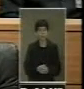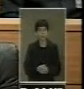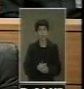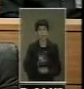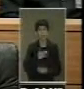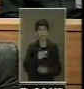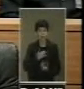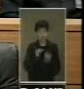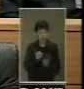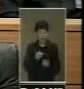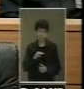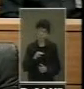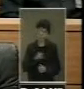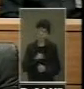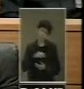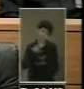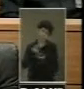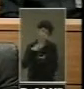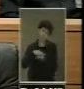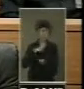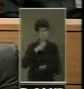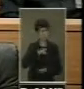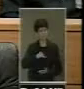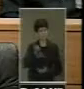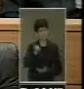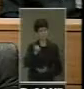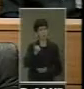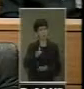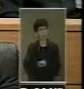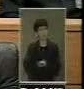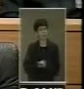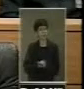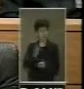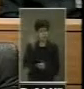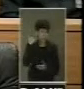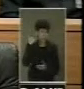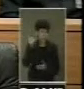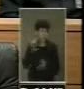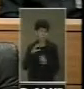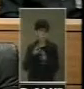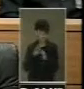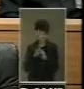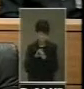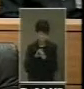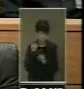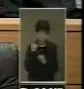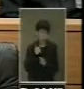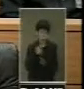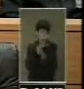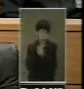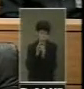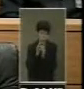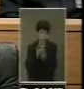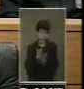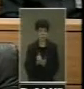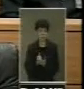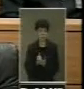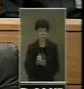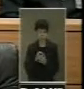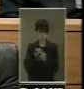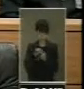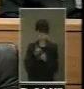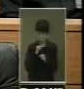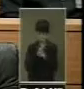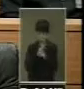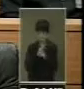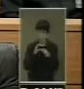ผมได้ยินวันนี้ผมดีใจมากครับผมคิดว่าที่ผ่านมาผมได้ยกมือไหว้ท่านไม่ใช่วัยวุฒินะครับ